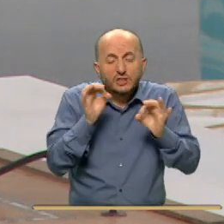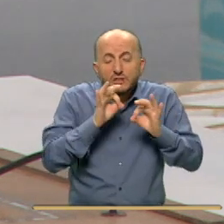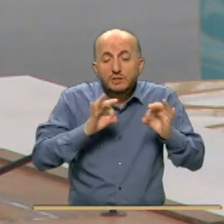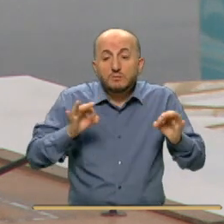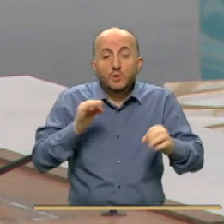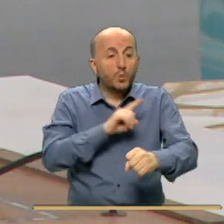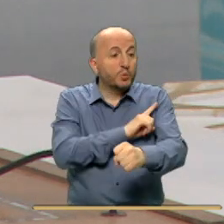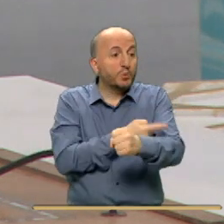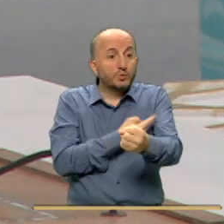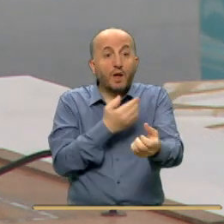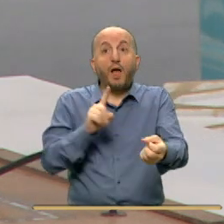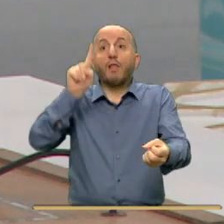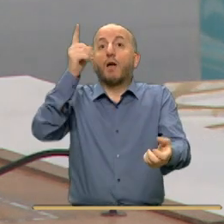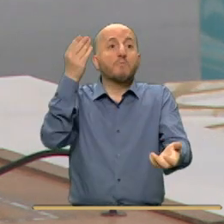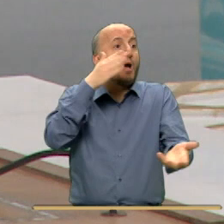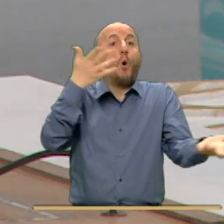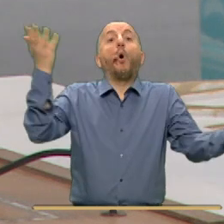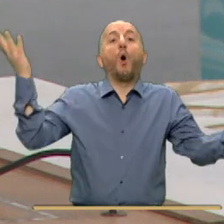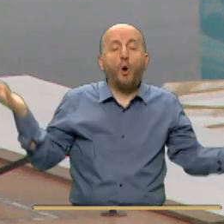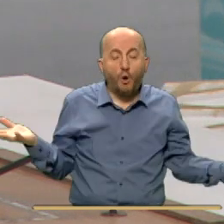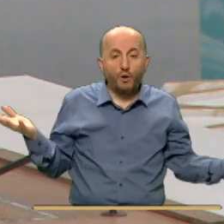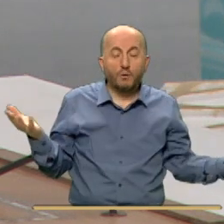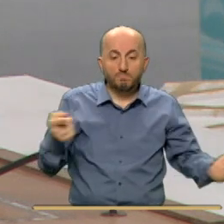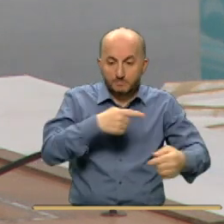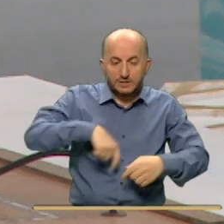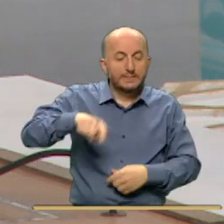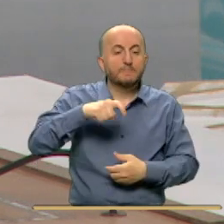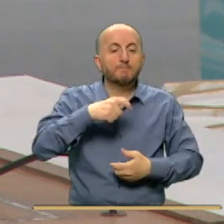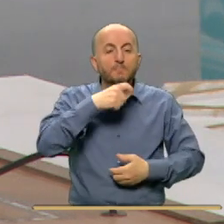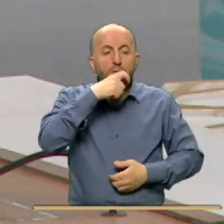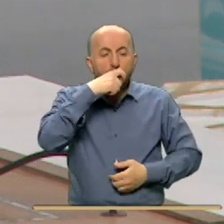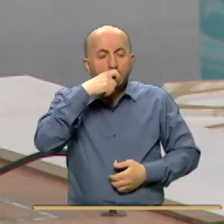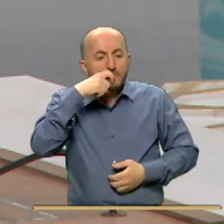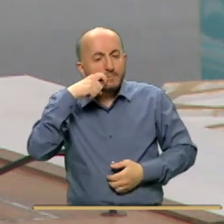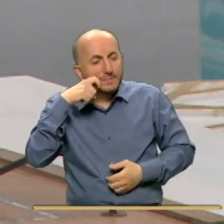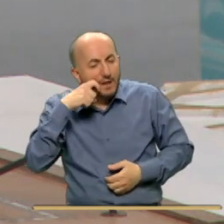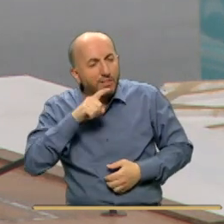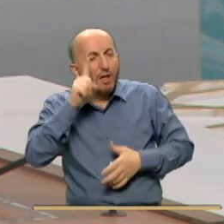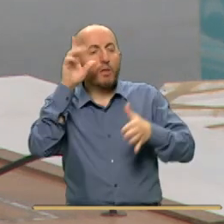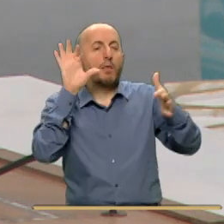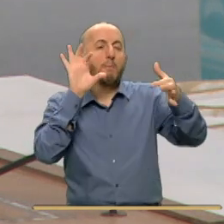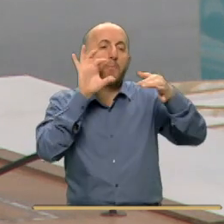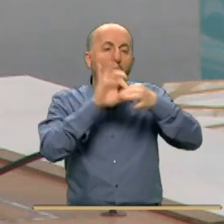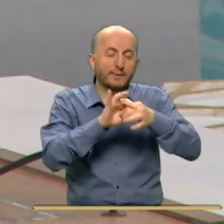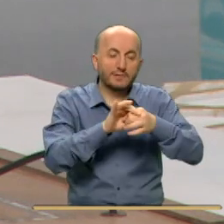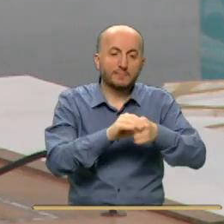ve kudret yok değerli kardeşlerim. Bizim samimiyetimiz, Allah'a olan bağlılığımız,